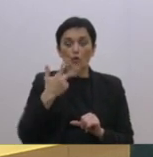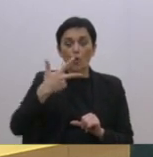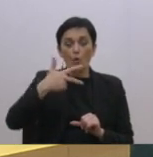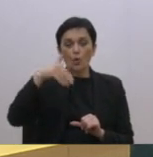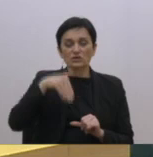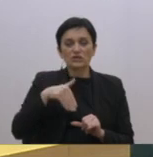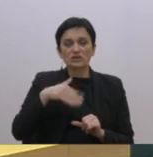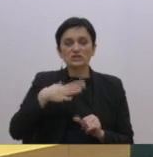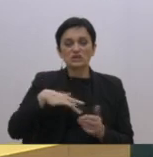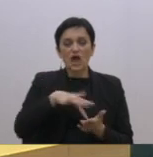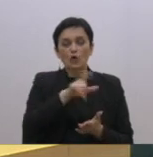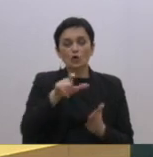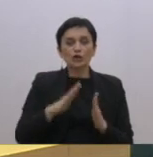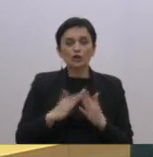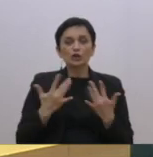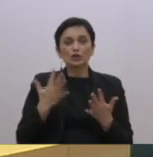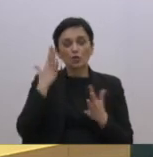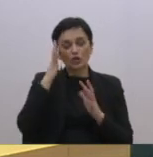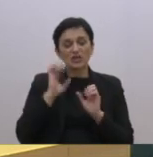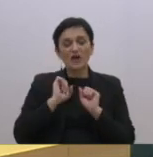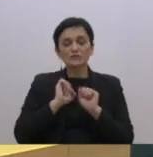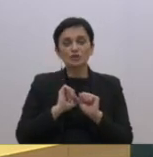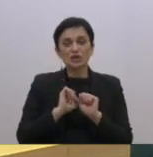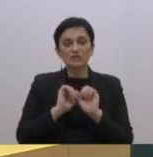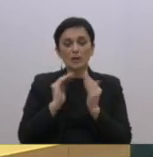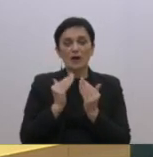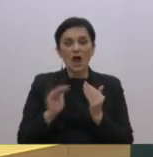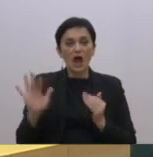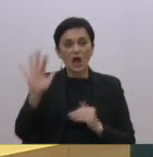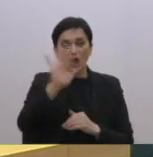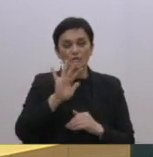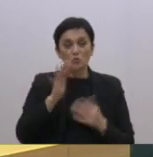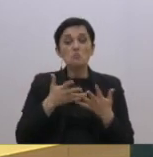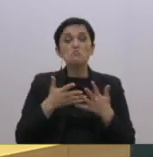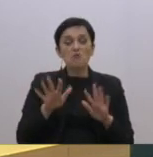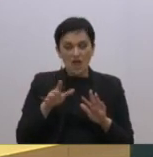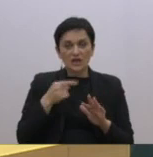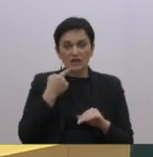20,000 საქართველოს მოქალაქემ მიტოვა თავშესაფარი ევროპაში. Უფრო მეტიც